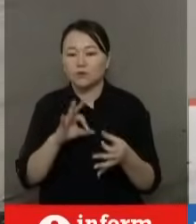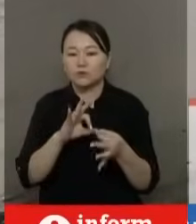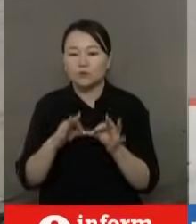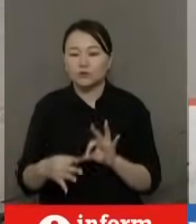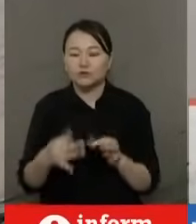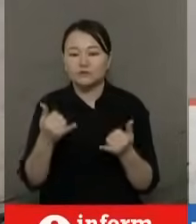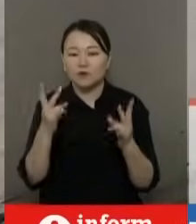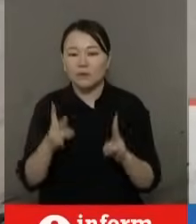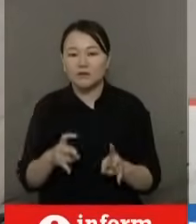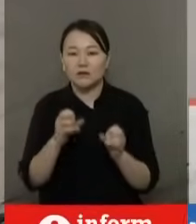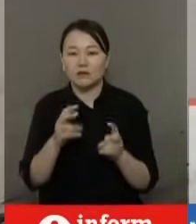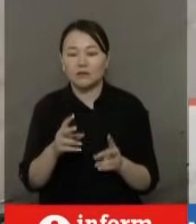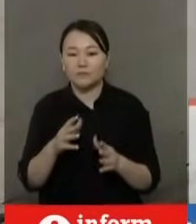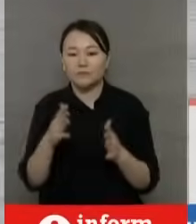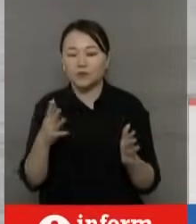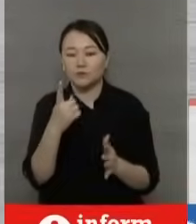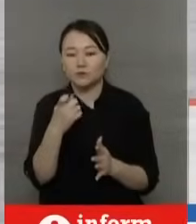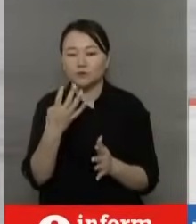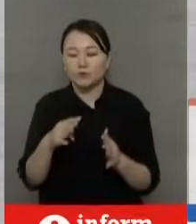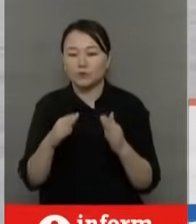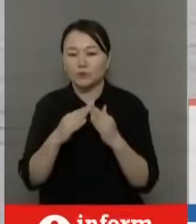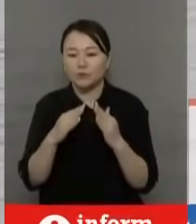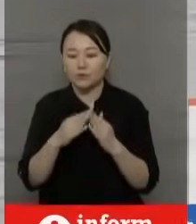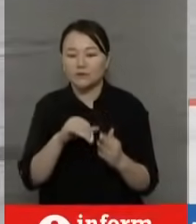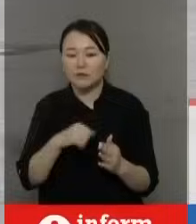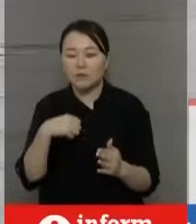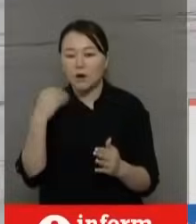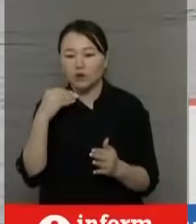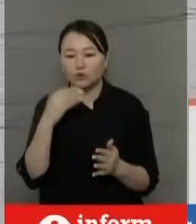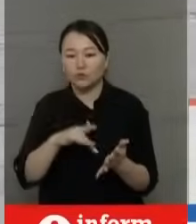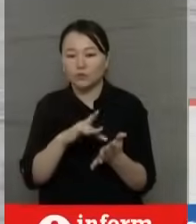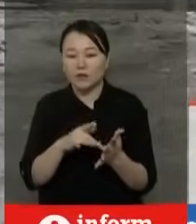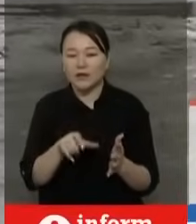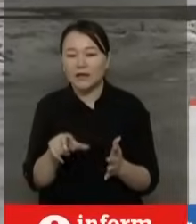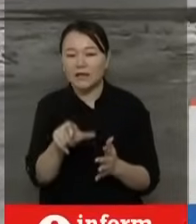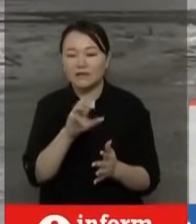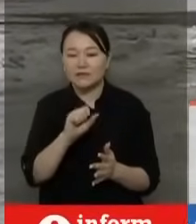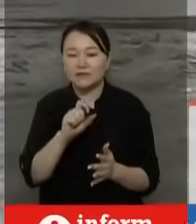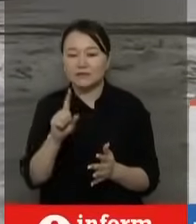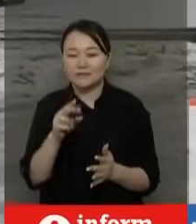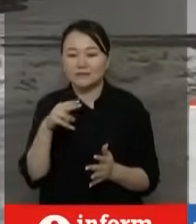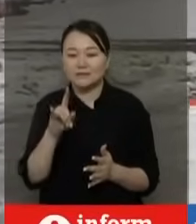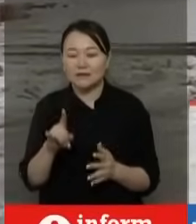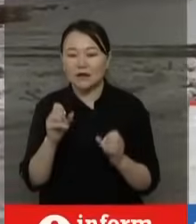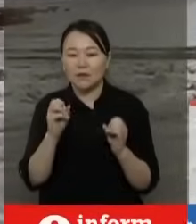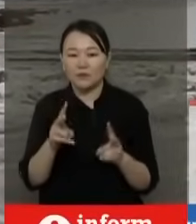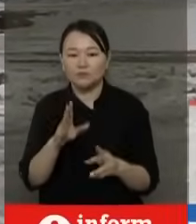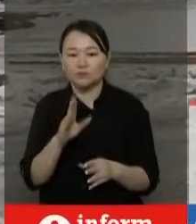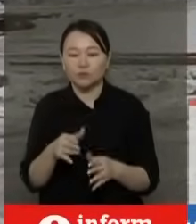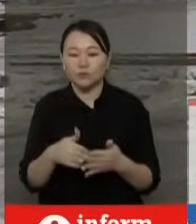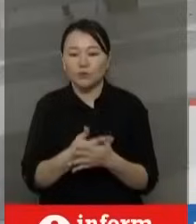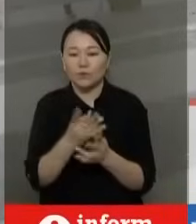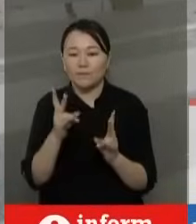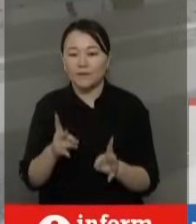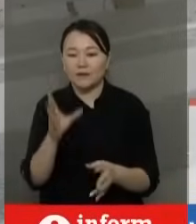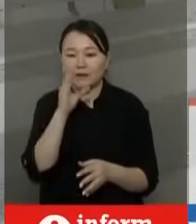сегодня пострадало как минимум 140 домов. В самом Актюбе переполнилась река Сазды, что грозит новыми бедами. Почему